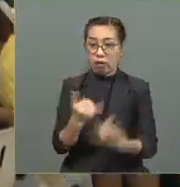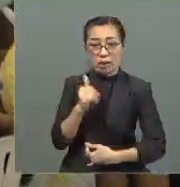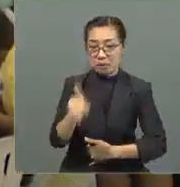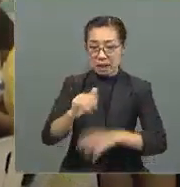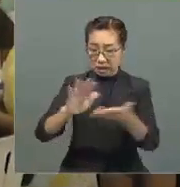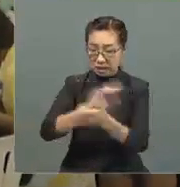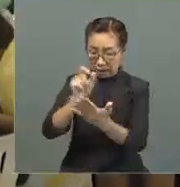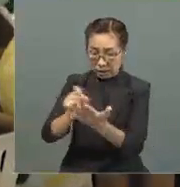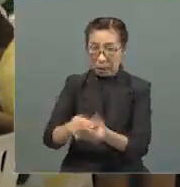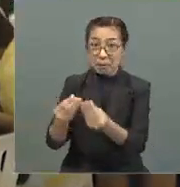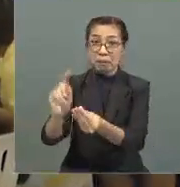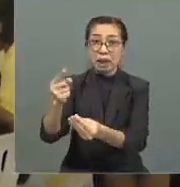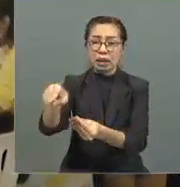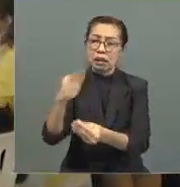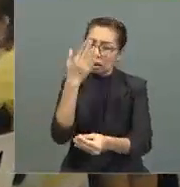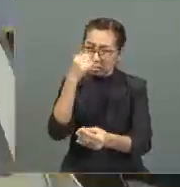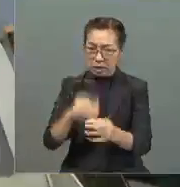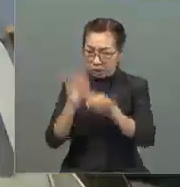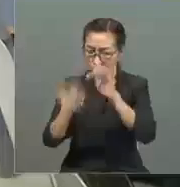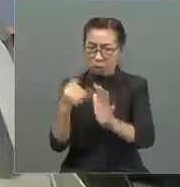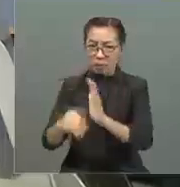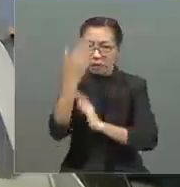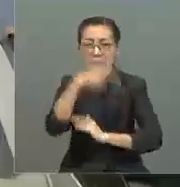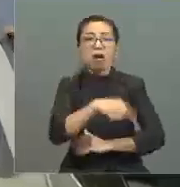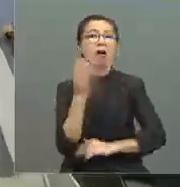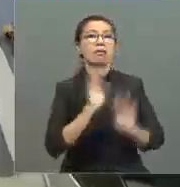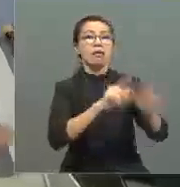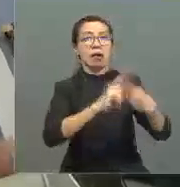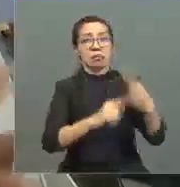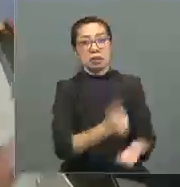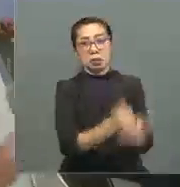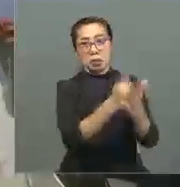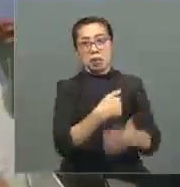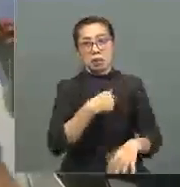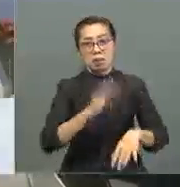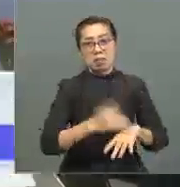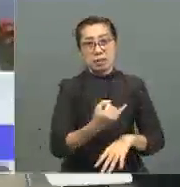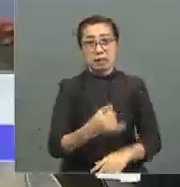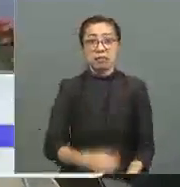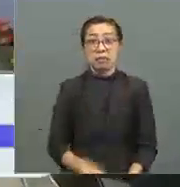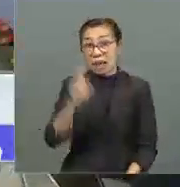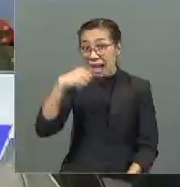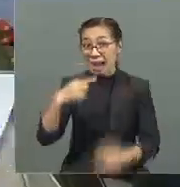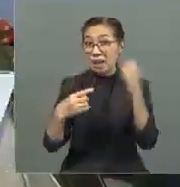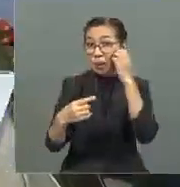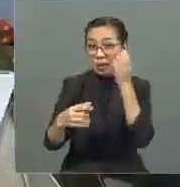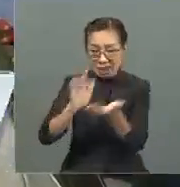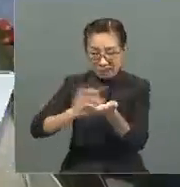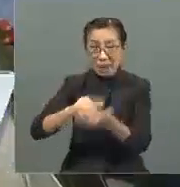ให้เพื่อนลงอ่ะผมไม่ค่อยเก่ง คนที่มีโทรศัพท์อ่ะเขามีอ่ะเขาก็ทำได้เร็วเลยไอ้